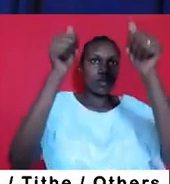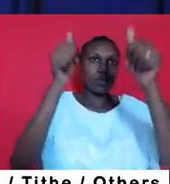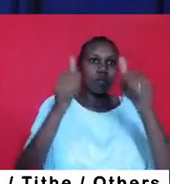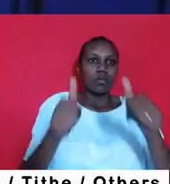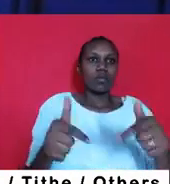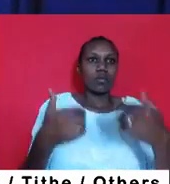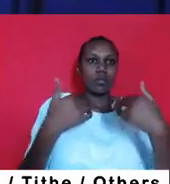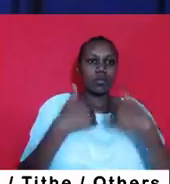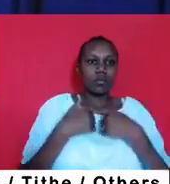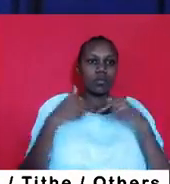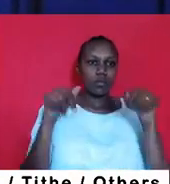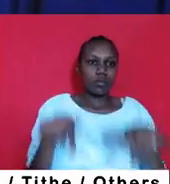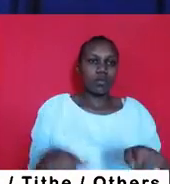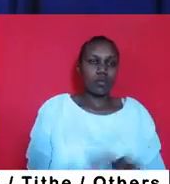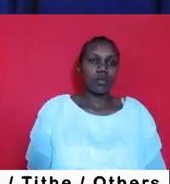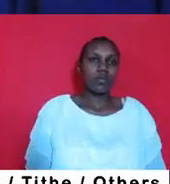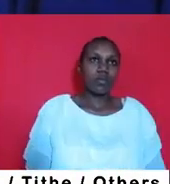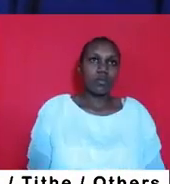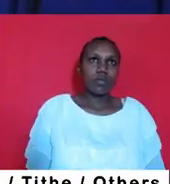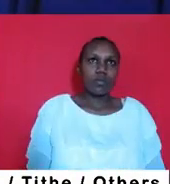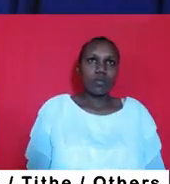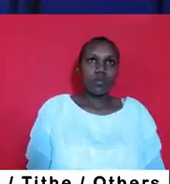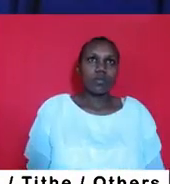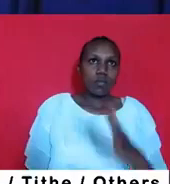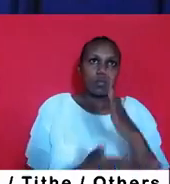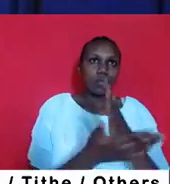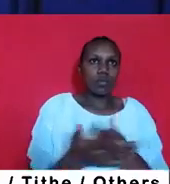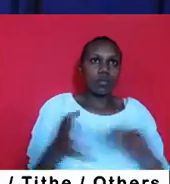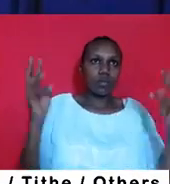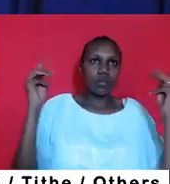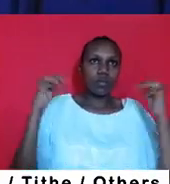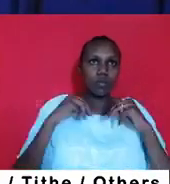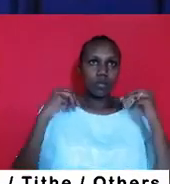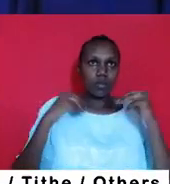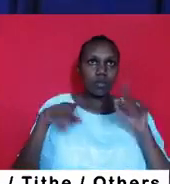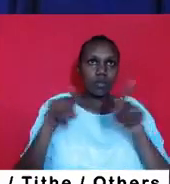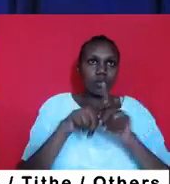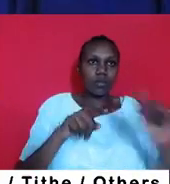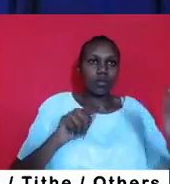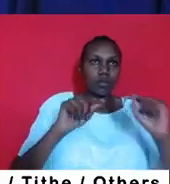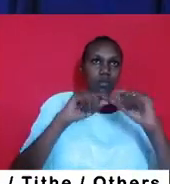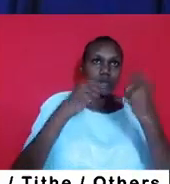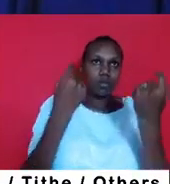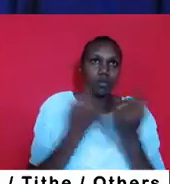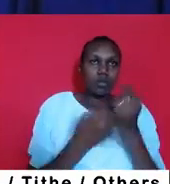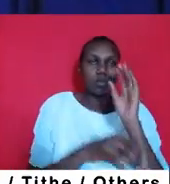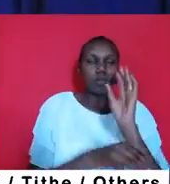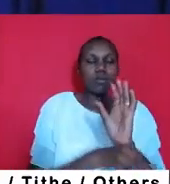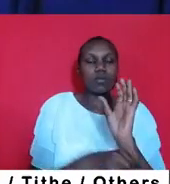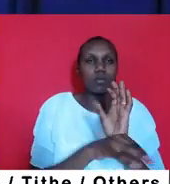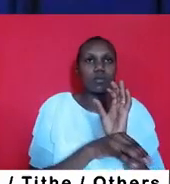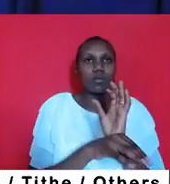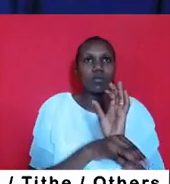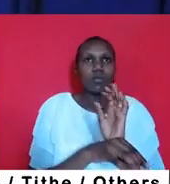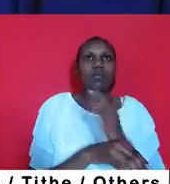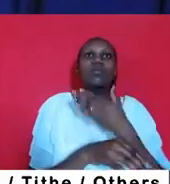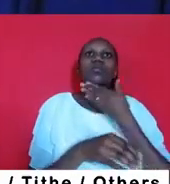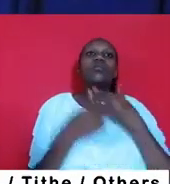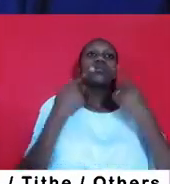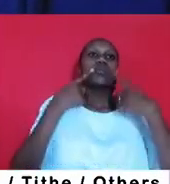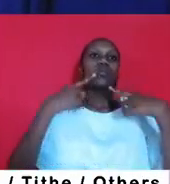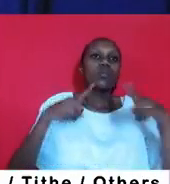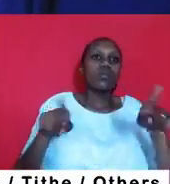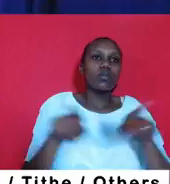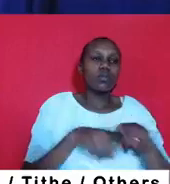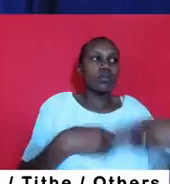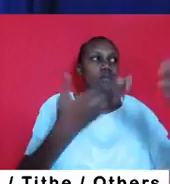yetu siku ya leo. Kwa niaba ya Provost na Pastor Team ya Cathedral, tungependa tena